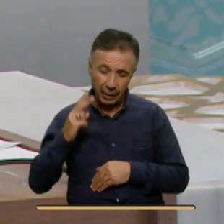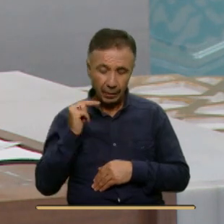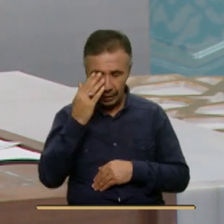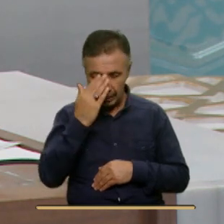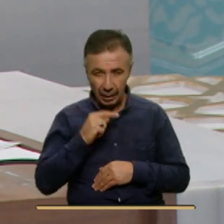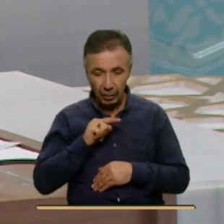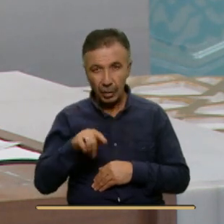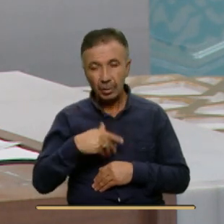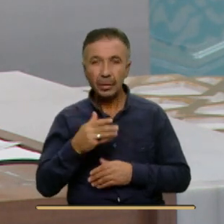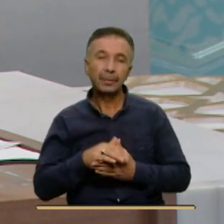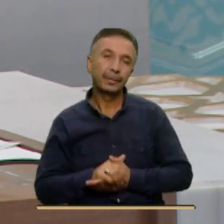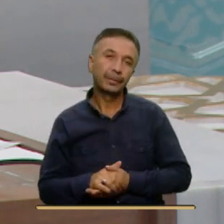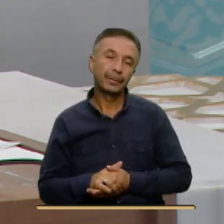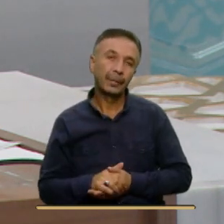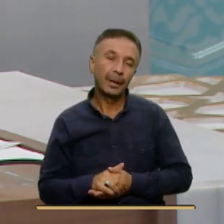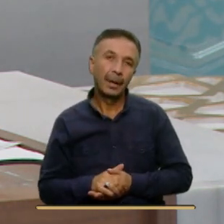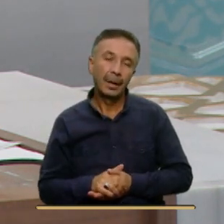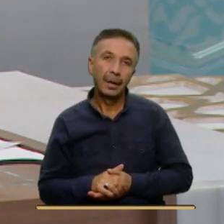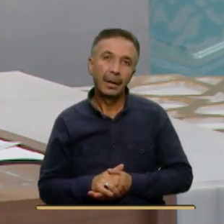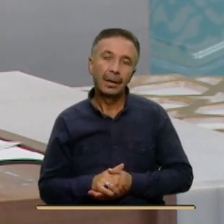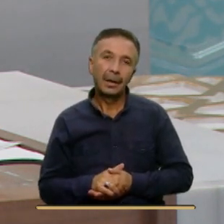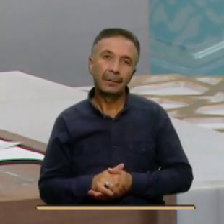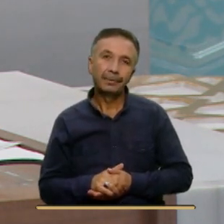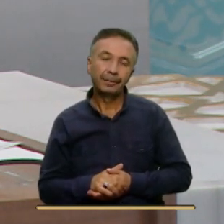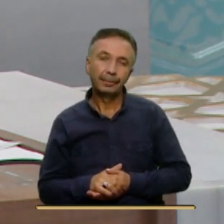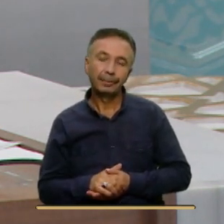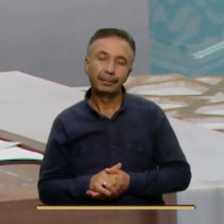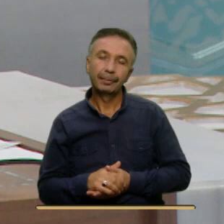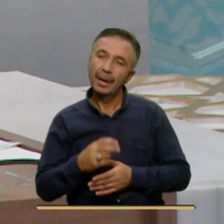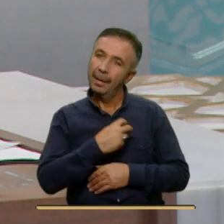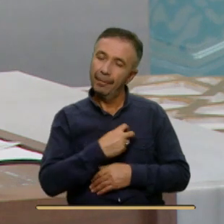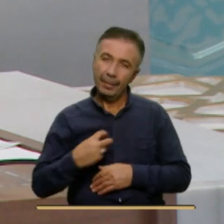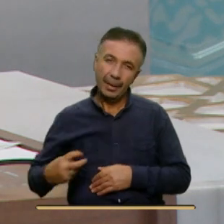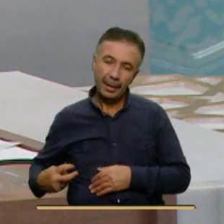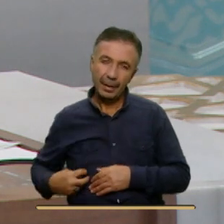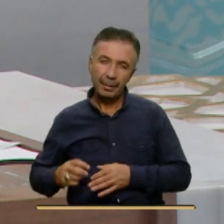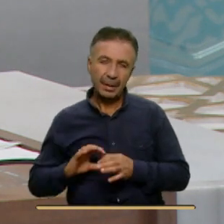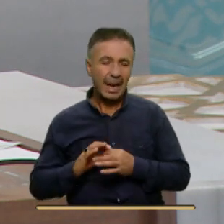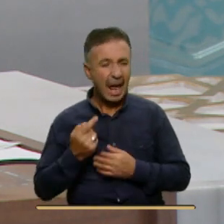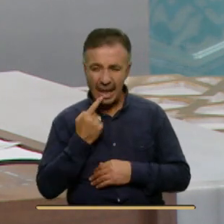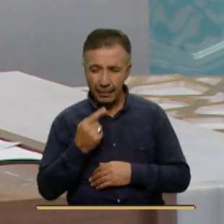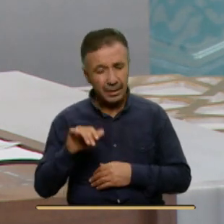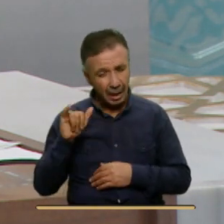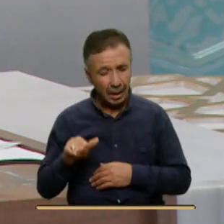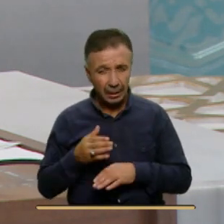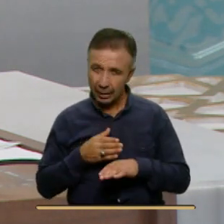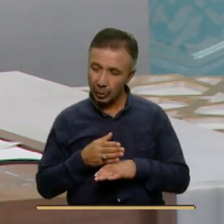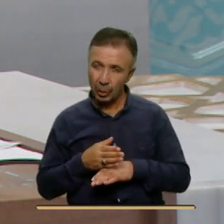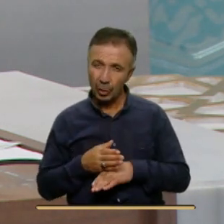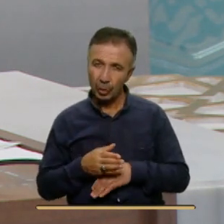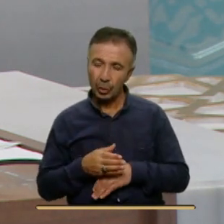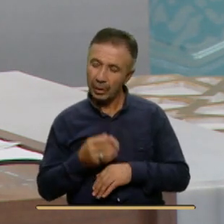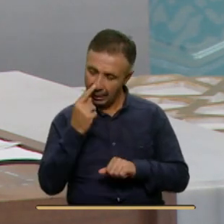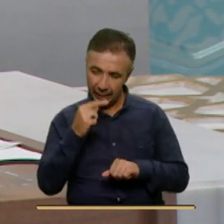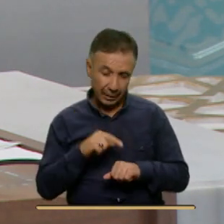ala ra'si vel ayn, amenna ve saddakna. Peygamberimiz ne söylemişse haktır, doğrudur, iman